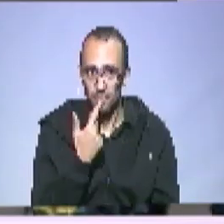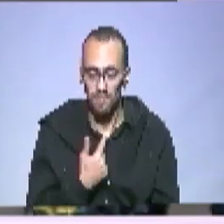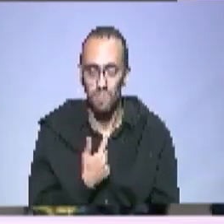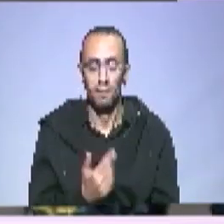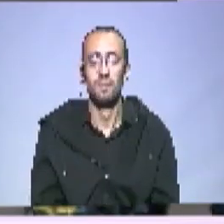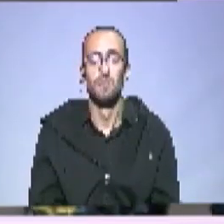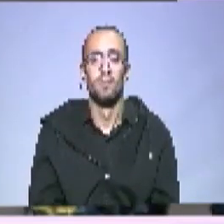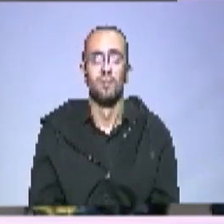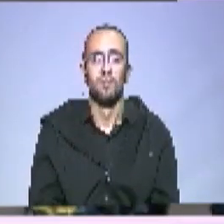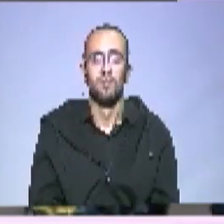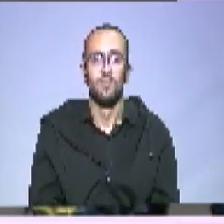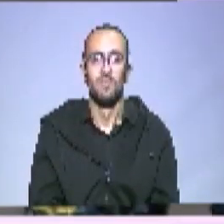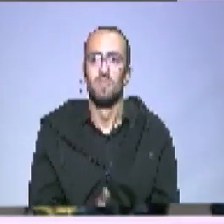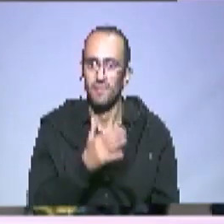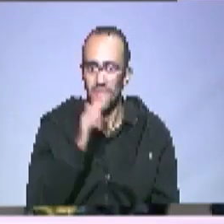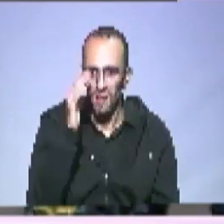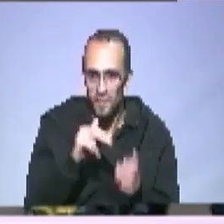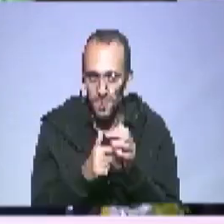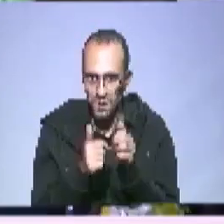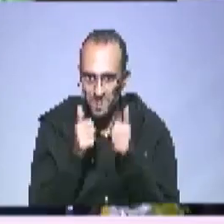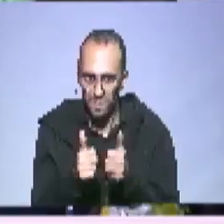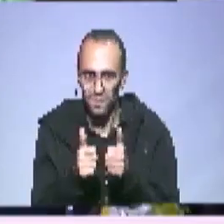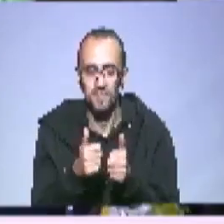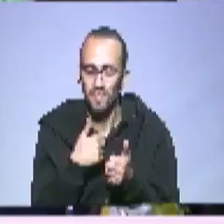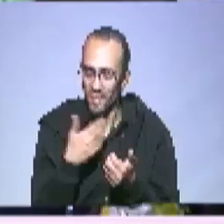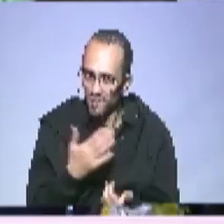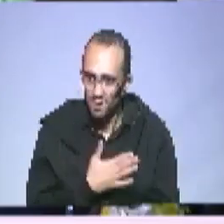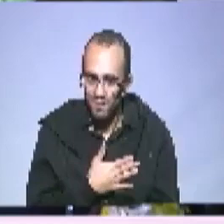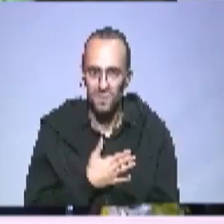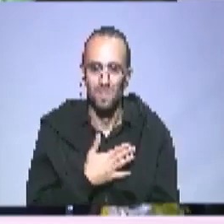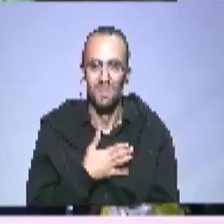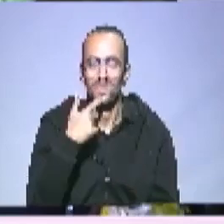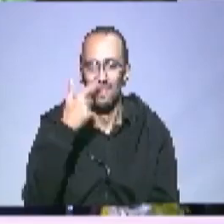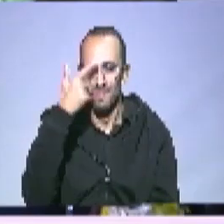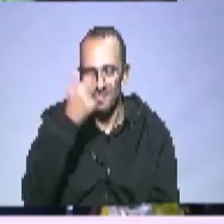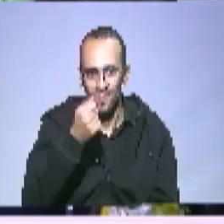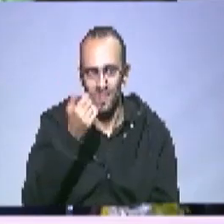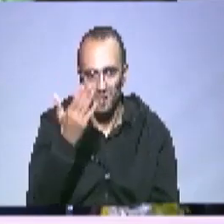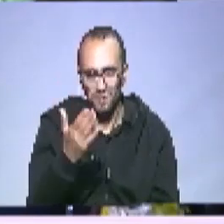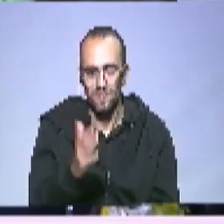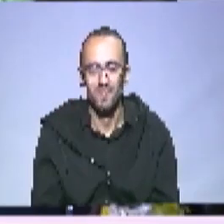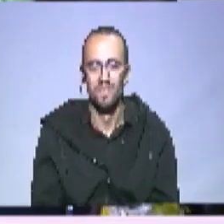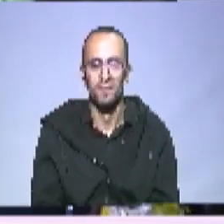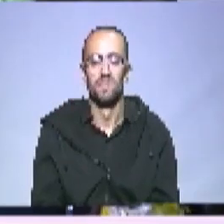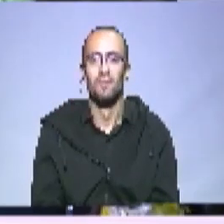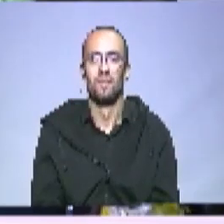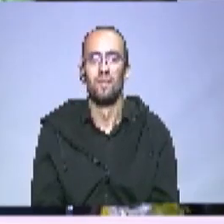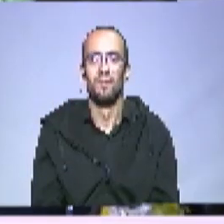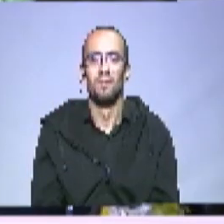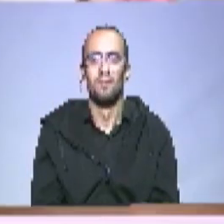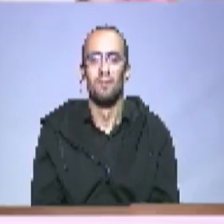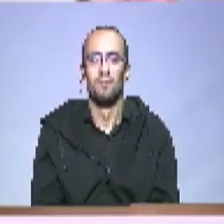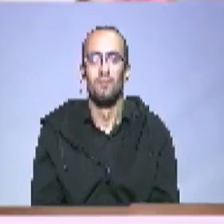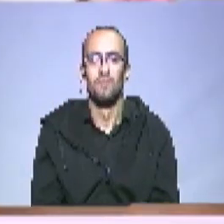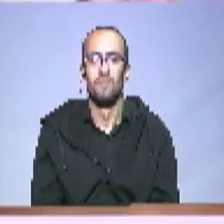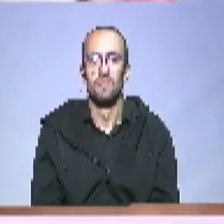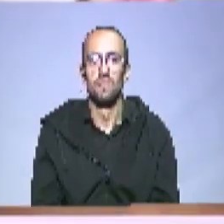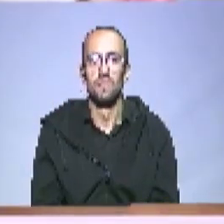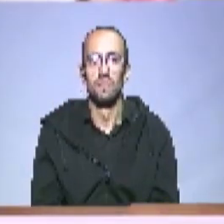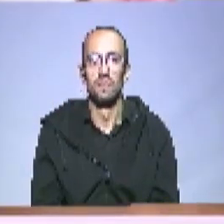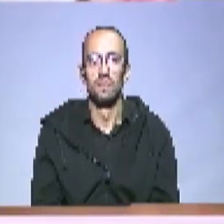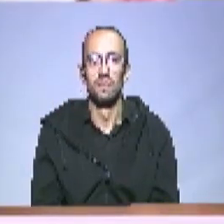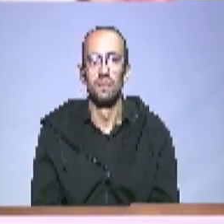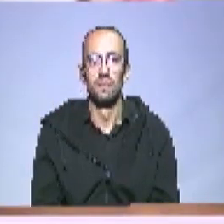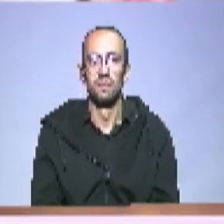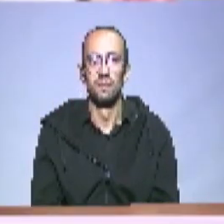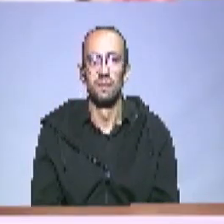شيف. اتفضلي يا فندم. اتفضلي. ازيك يا شيف سامح، عامل ايه؟ اهلا بحضرتك يا فندم، كل سنه وانت طيبه. كل سنه وانت حضرتك.